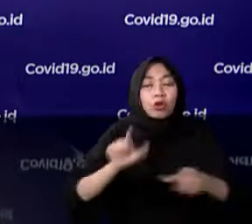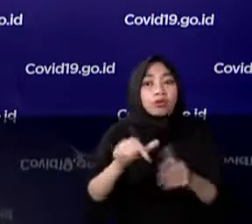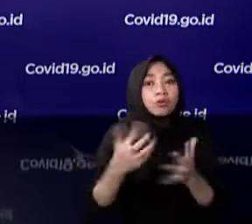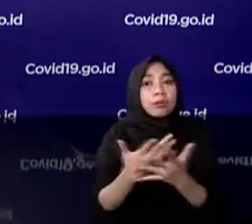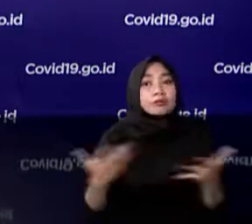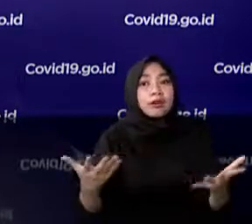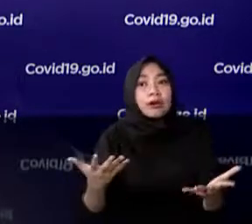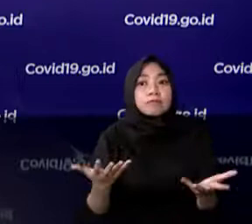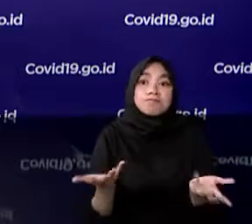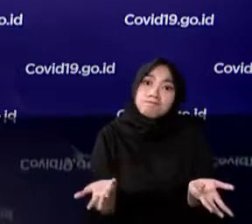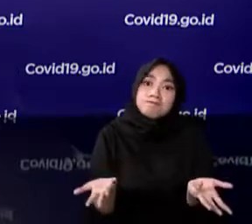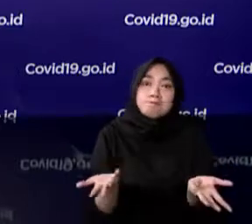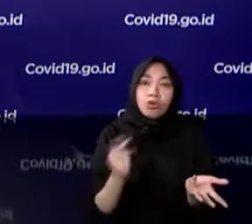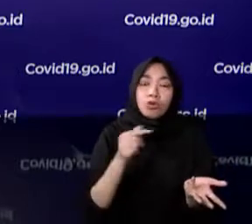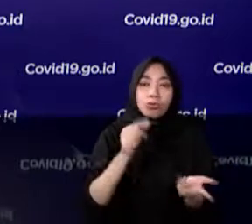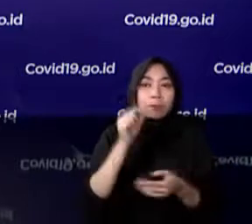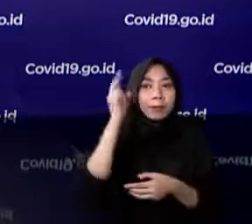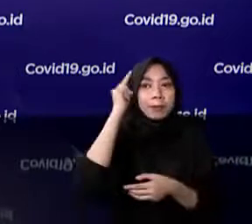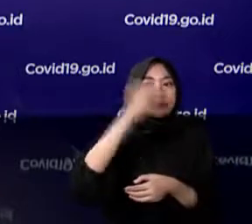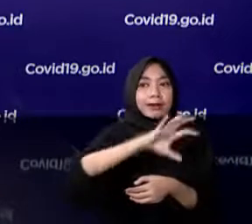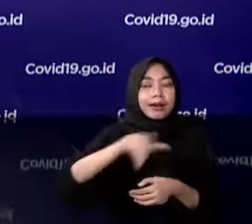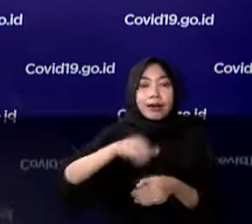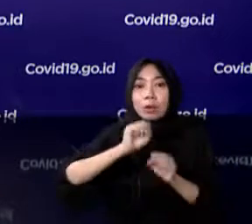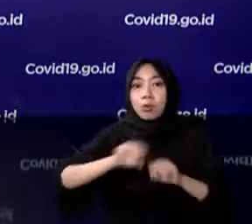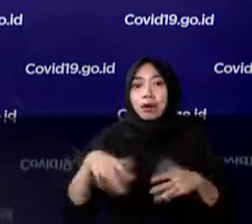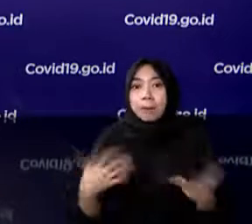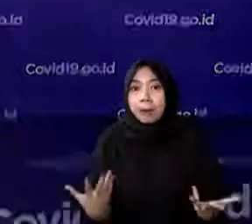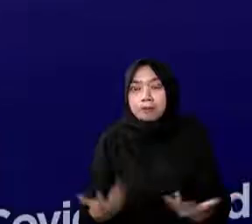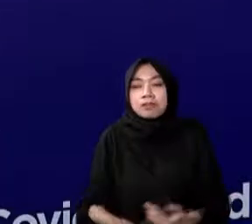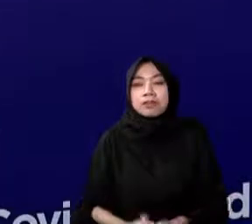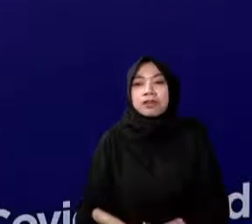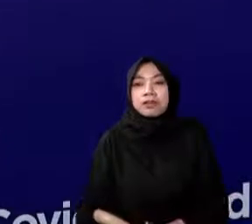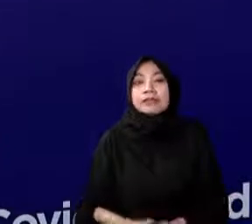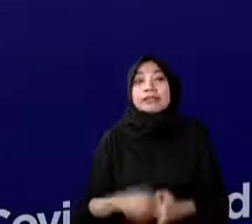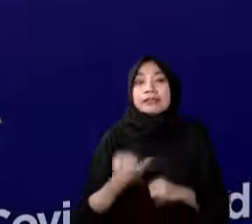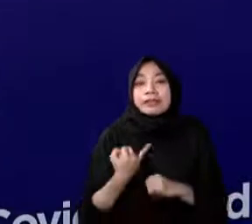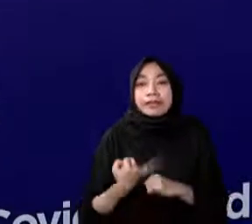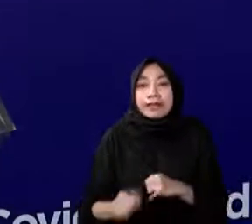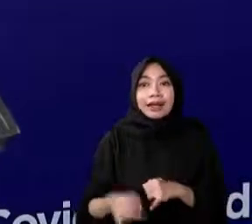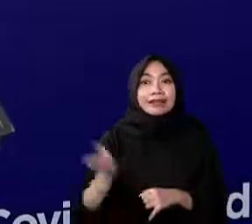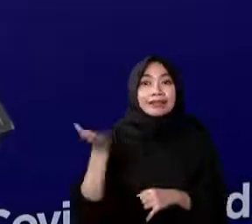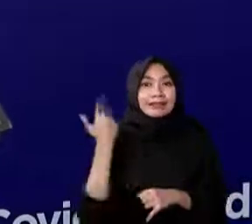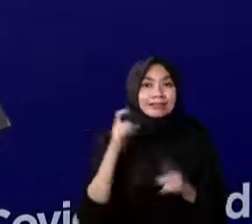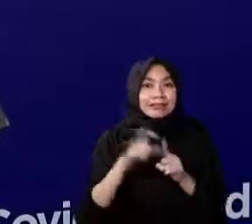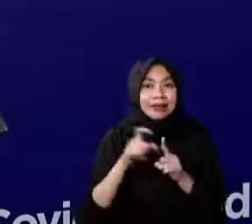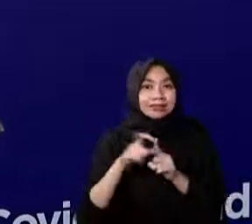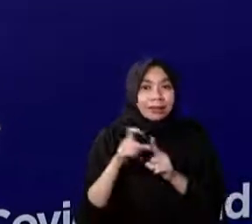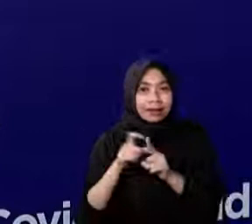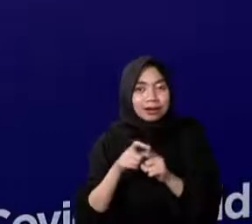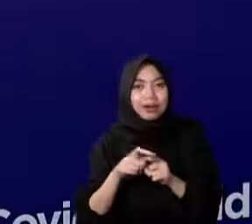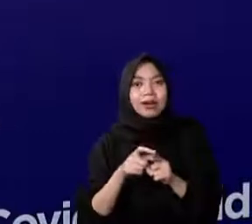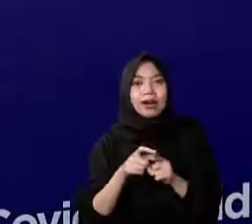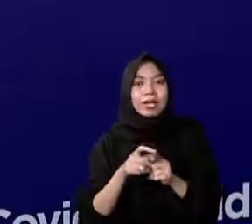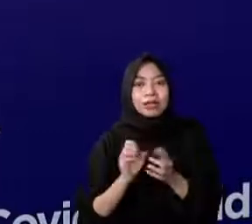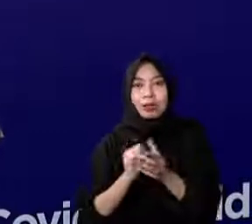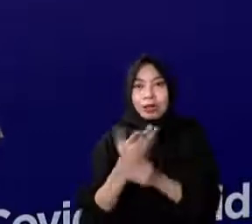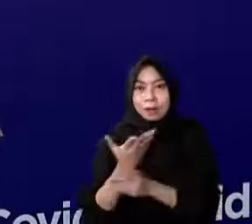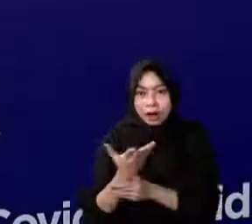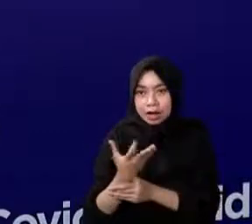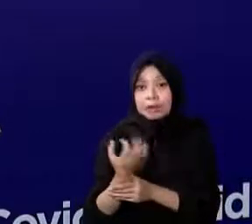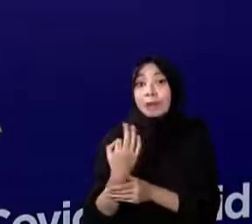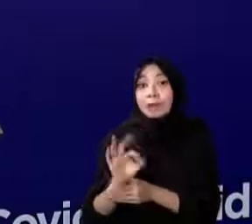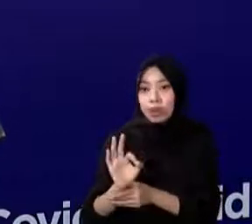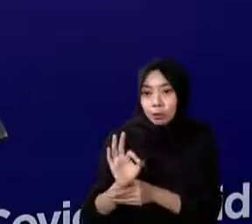untuk masyarakat dan juga pemerintah daerah setempat? Ya, jadi yang terakhir, kalau tadi sudah disampaikan ada beberapa perkembangan terkait dengan